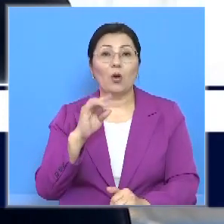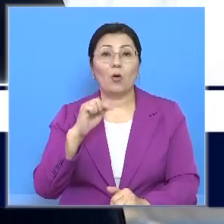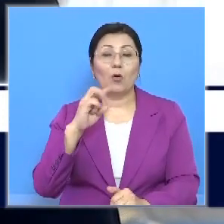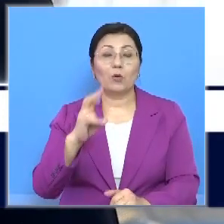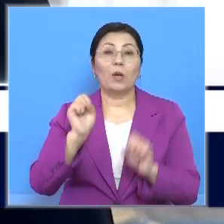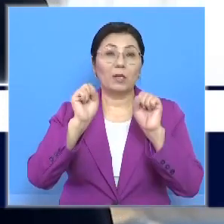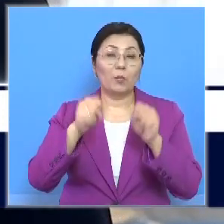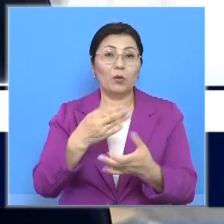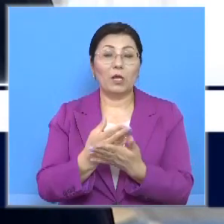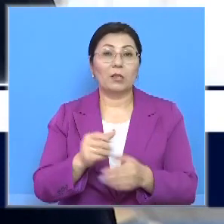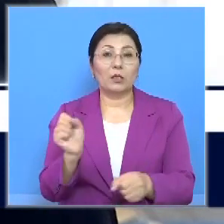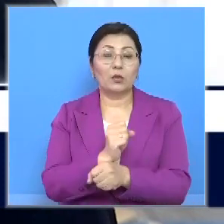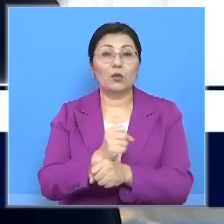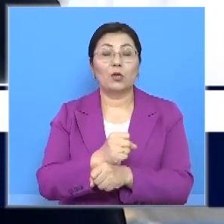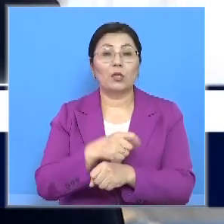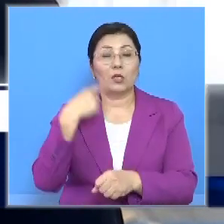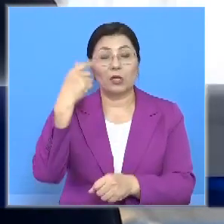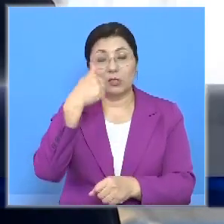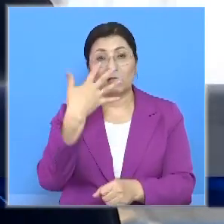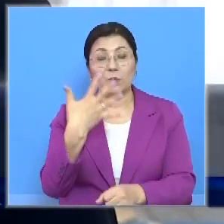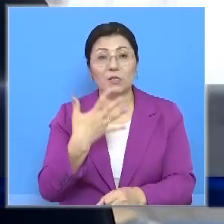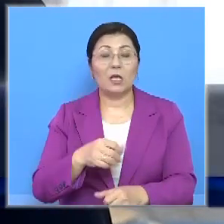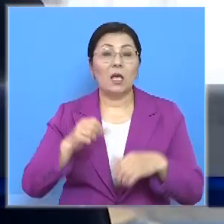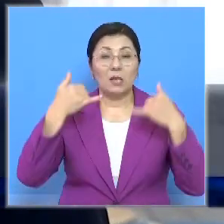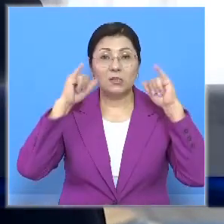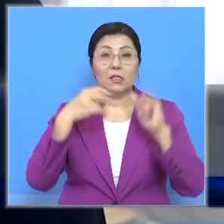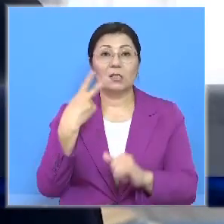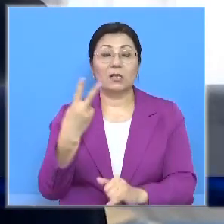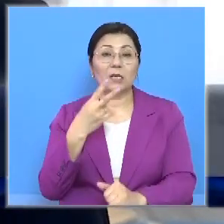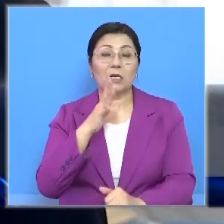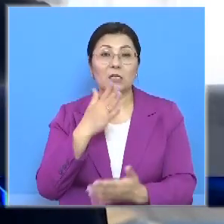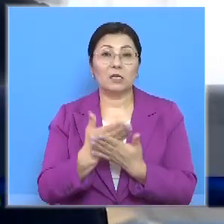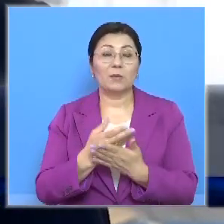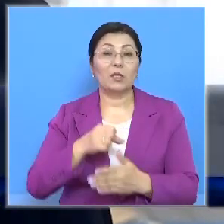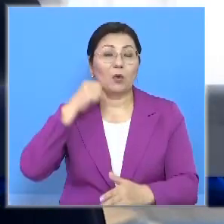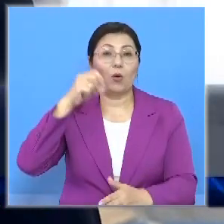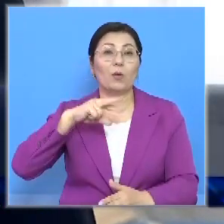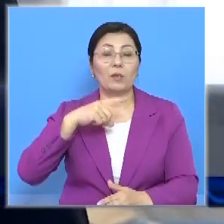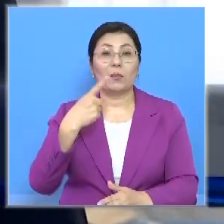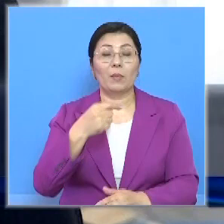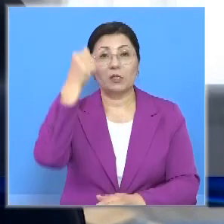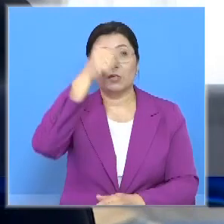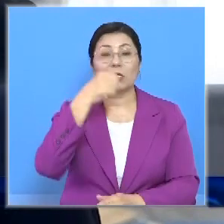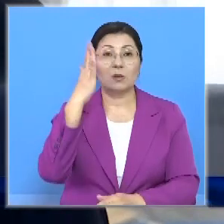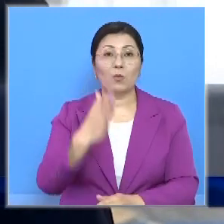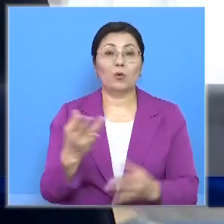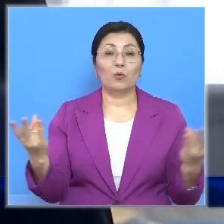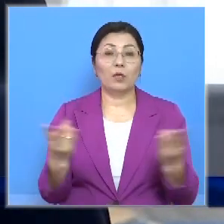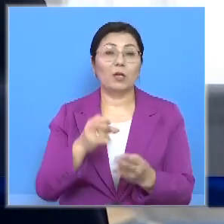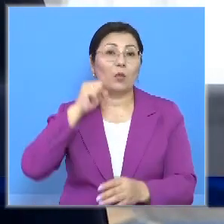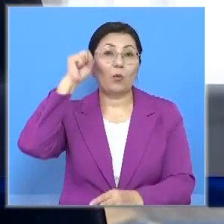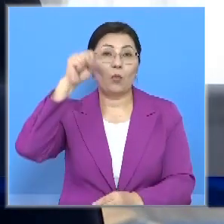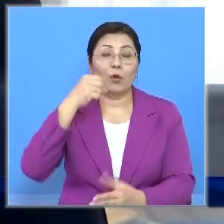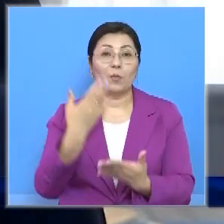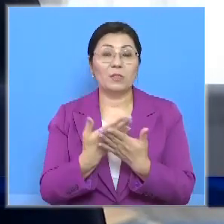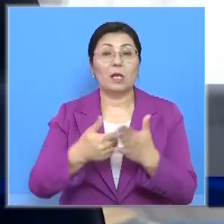5-ке толған болуы шарт, сиырдың жасы 2 жасқа толған болуы шарт, қойдың және ешкінікі 1 жасқа толу керек. Бірақ қой,